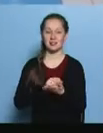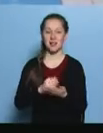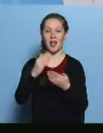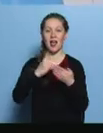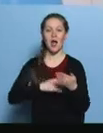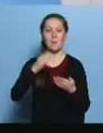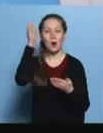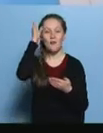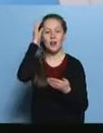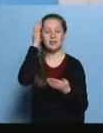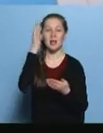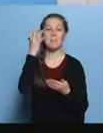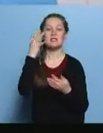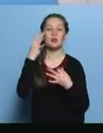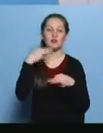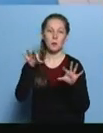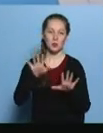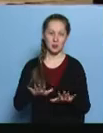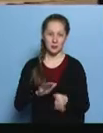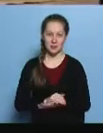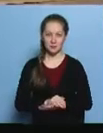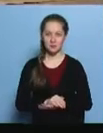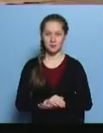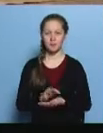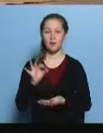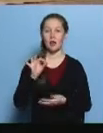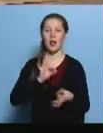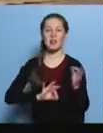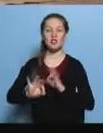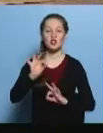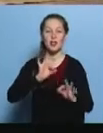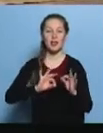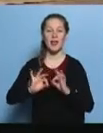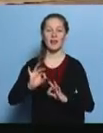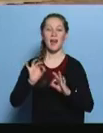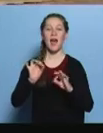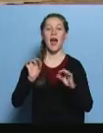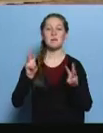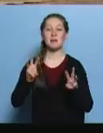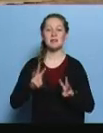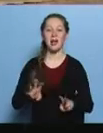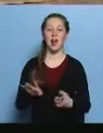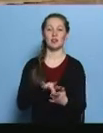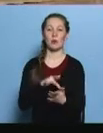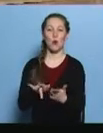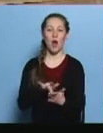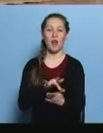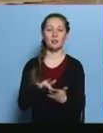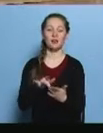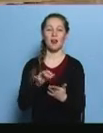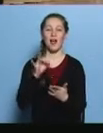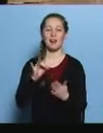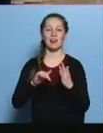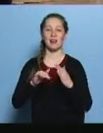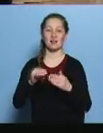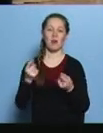профессий 500 свободных вакансий. От инженеров, администраторов, бухгалтеров до